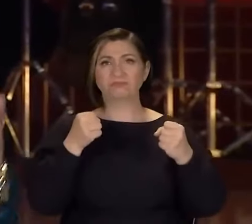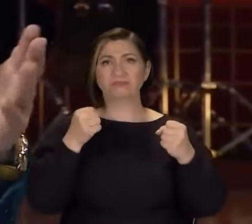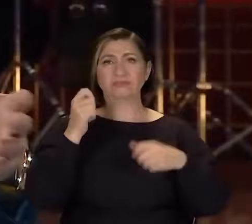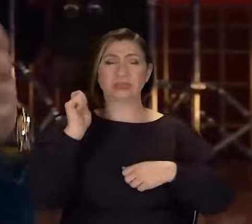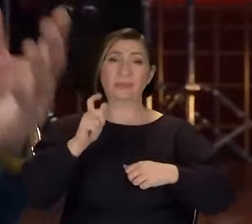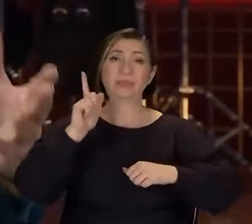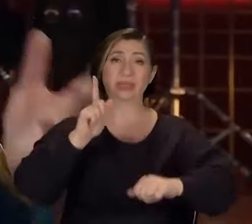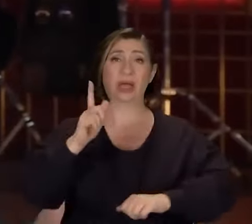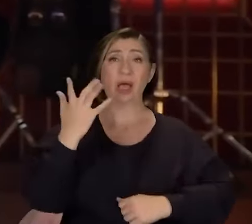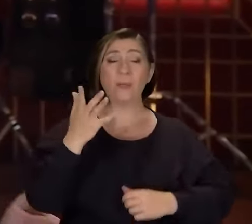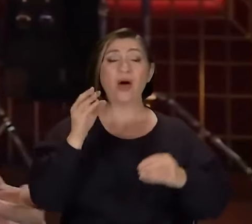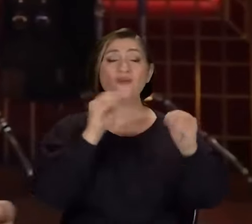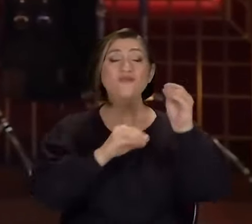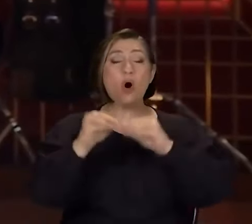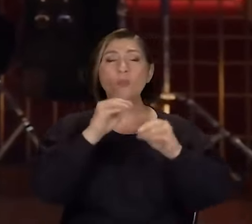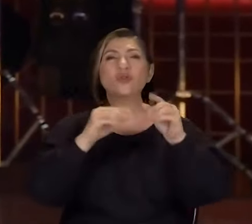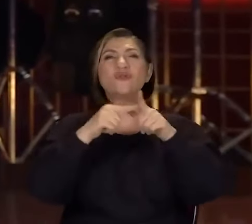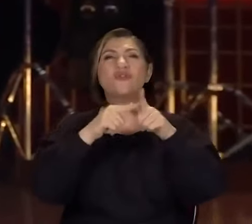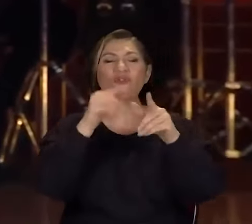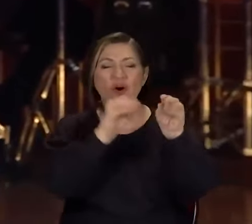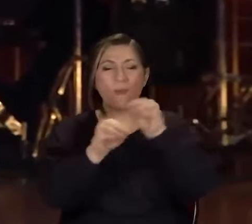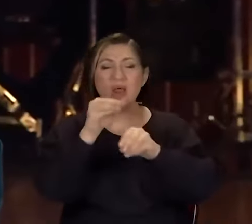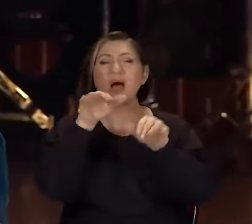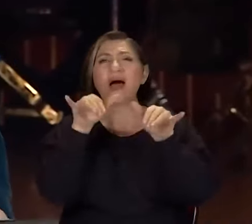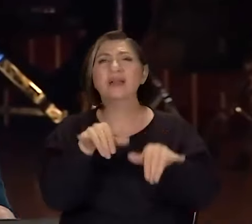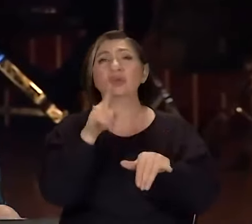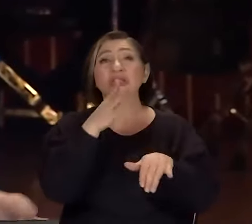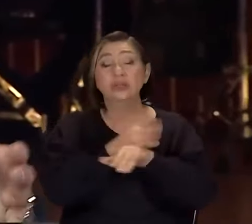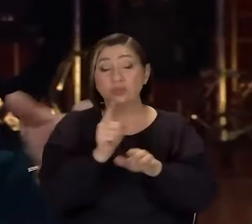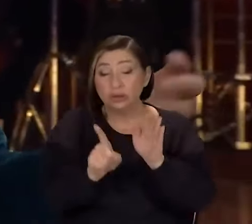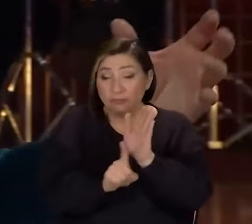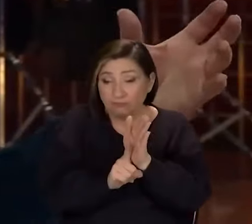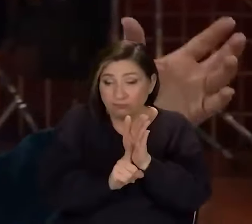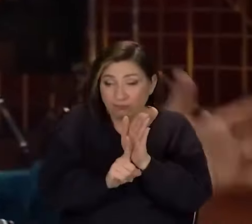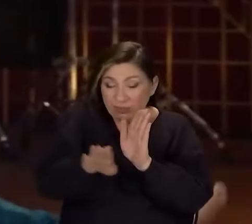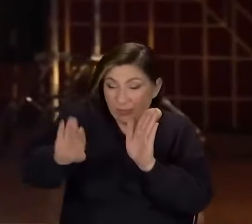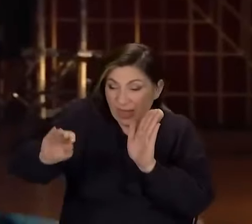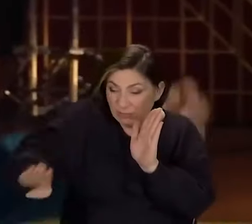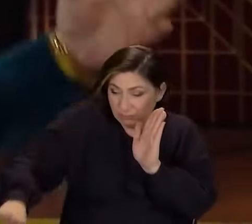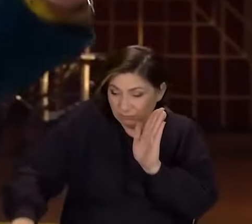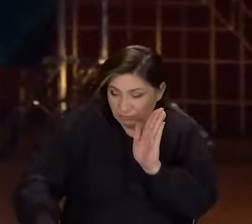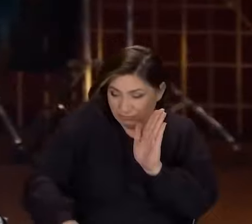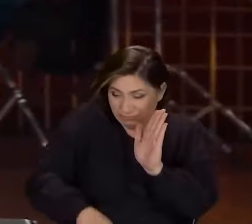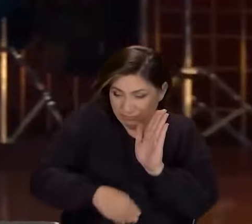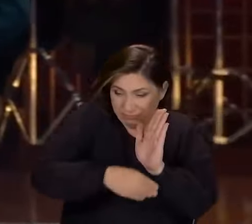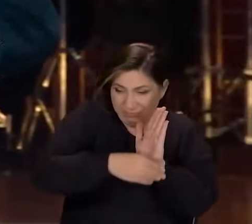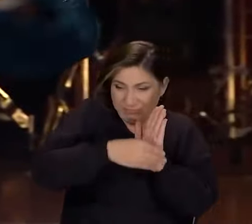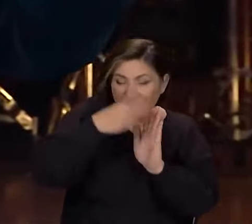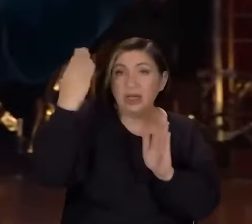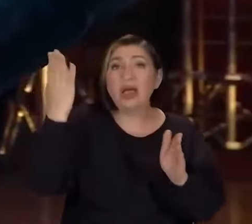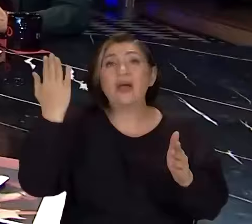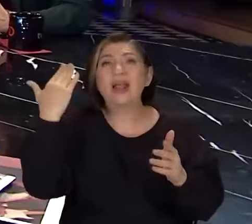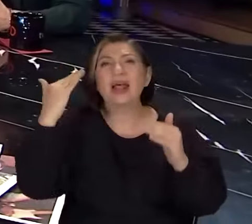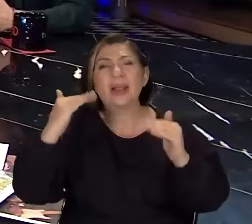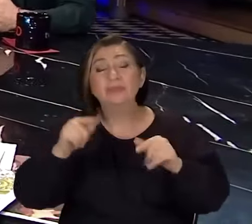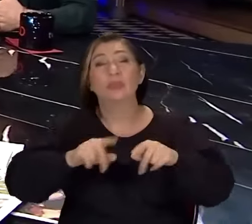yere basan şeyler yapıyorlar. Kesinlikle. Fakat formül aynı. Yani gerçekçi, Evet bu dipten gelen dalga, evet underground'tı, şimdi moda